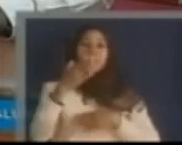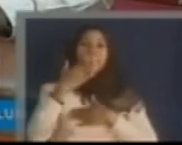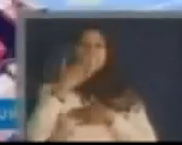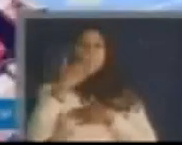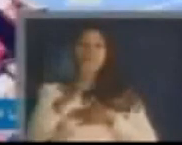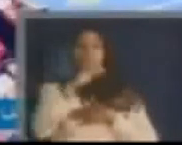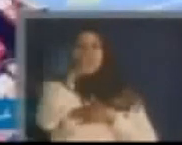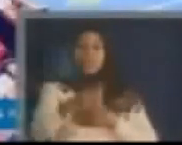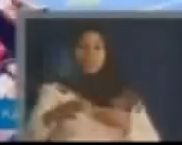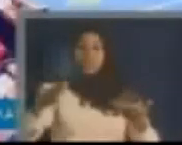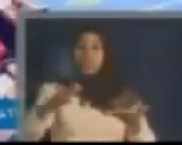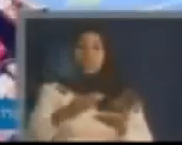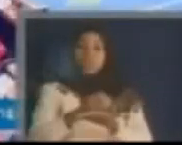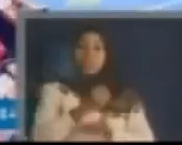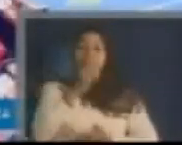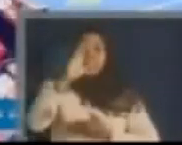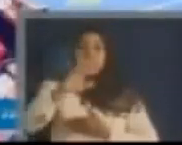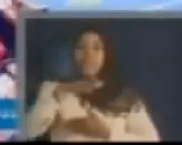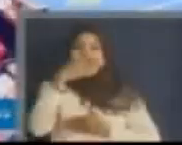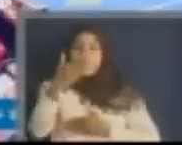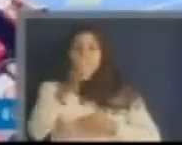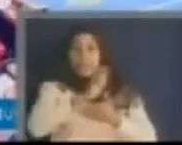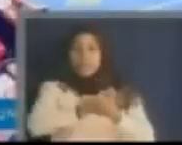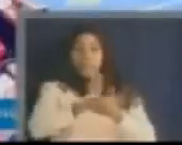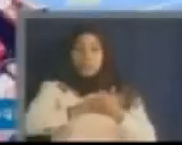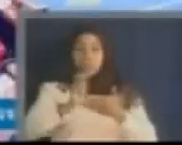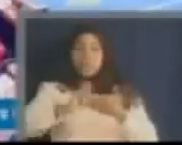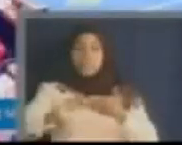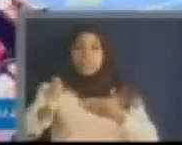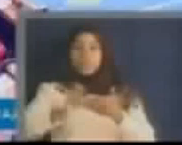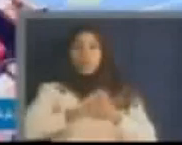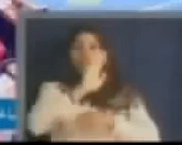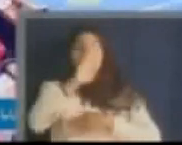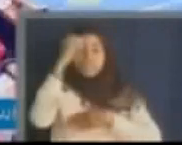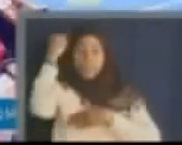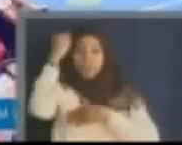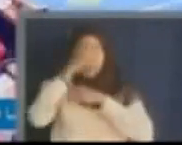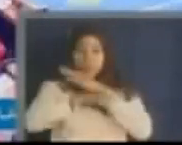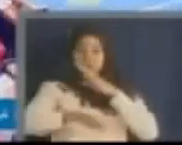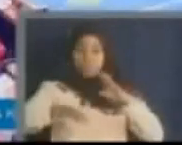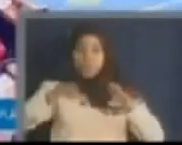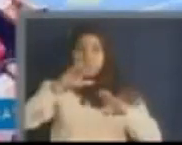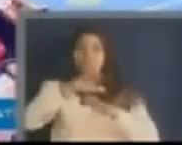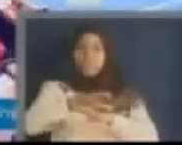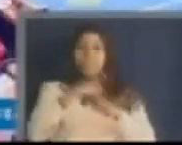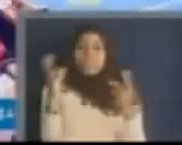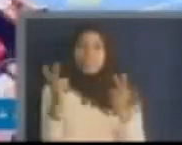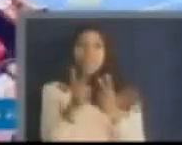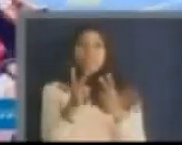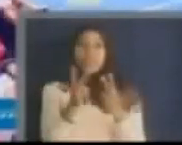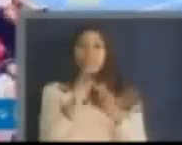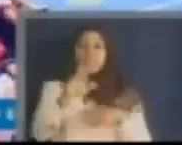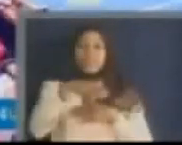tumezipokea baada ya kuandikiwa ofisi yako mheshimiwa mwenyekiti, lakini pia baada ya sisi